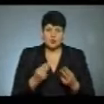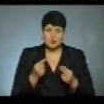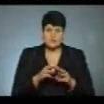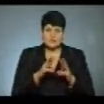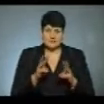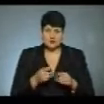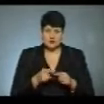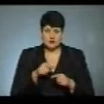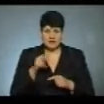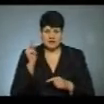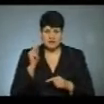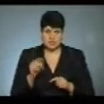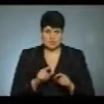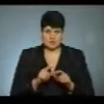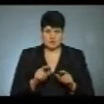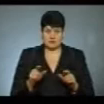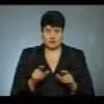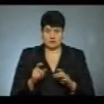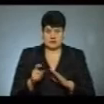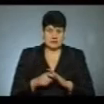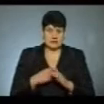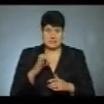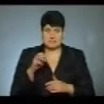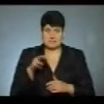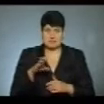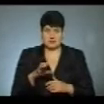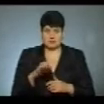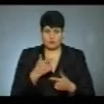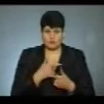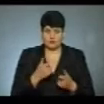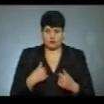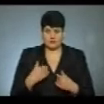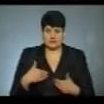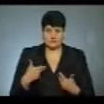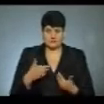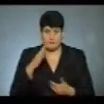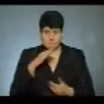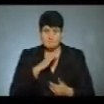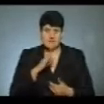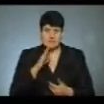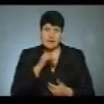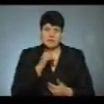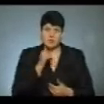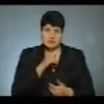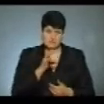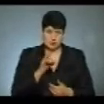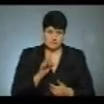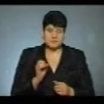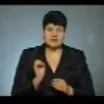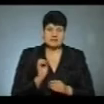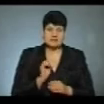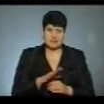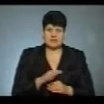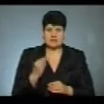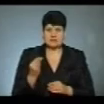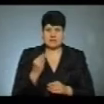освячення цього навчального закладу, дізналася з смс-повідомлення. До мене звернулися батьки анонімно, скинули таку